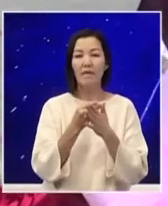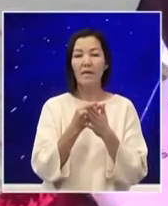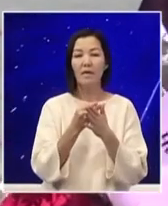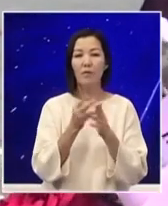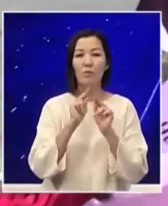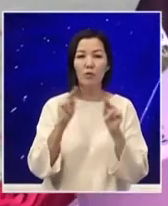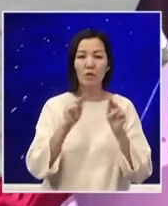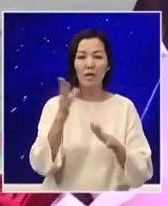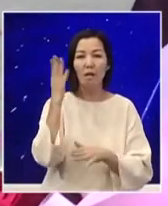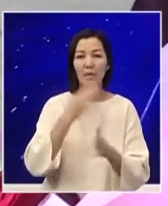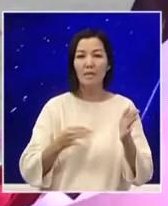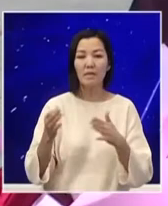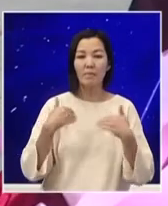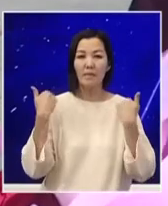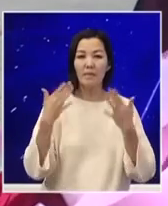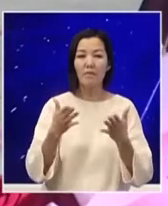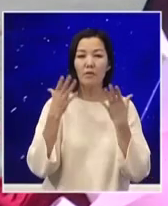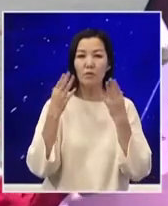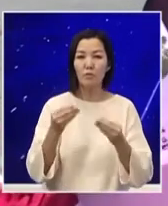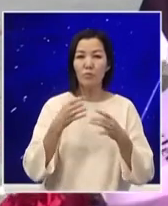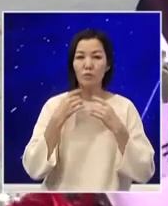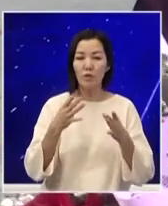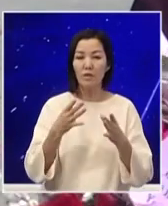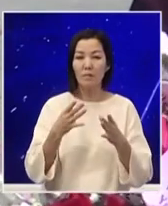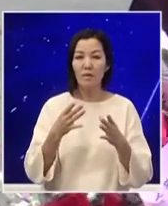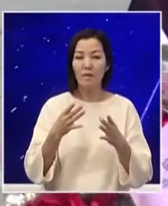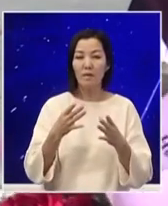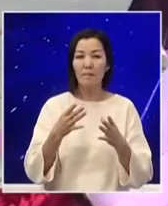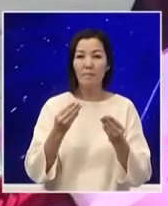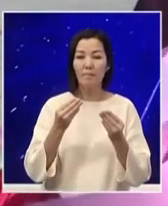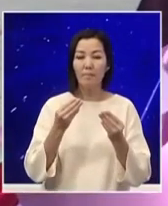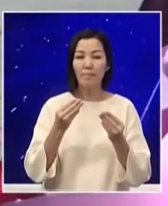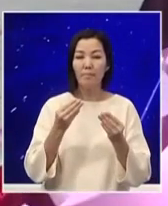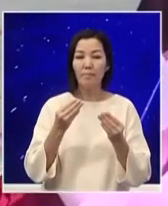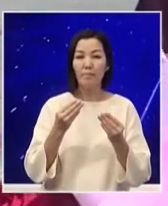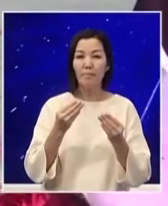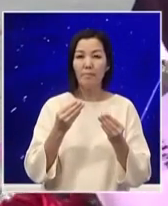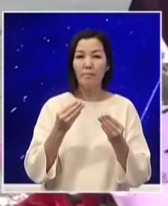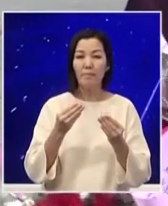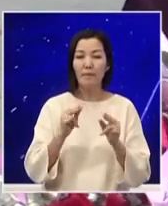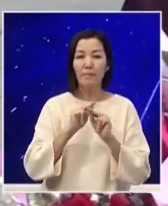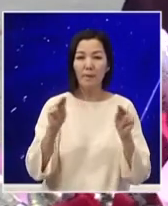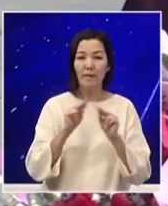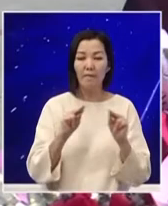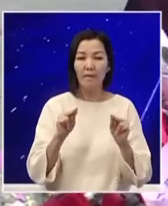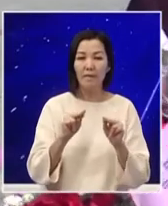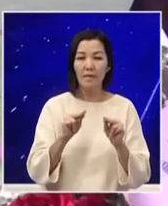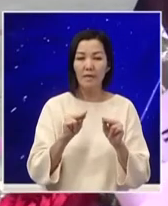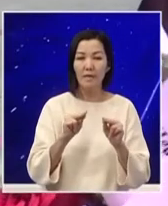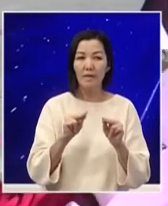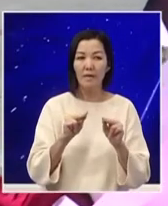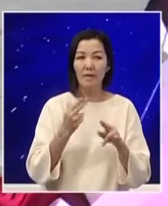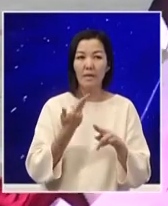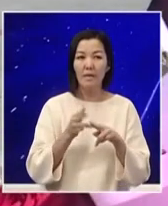Алматинской области поздравляю с Днем Учителя, с этим замечательным праздником. Я думаю, профессия учителя – это